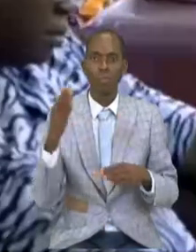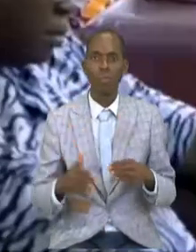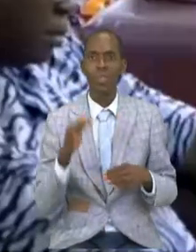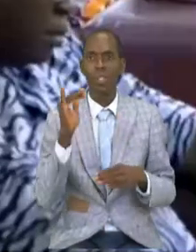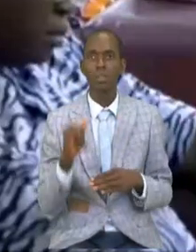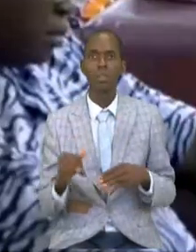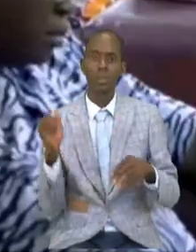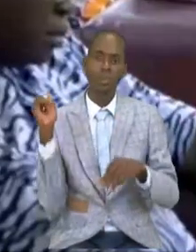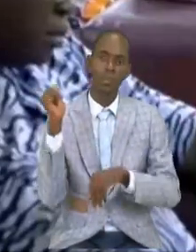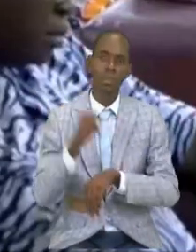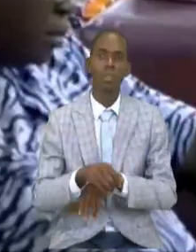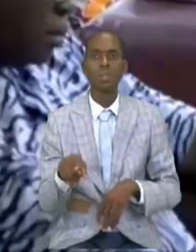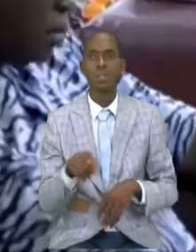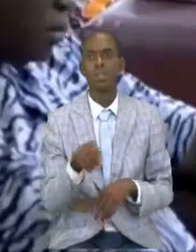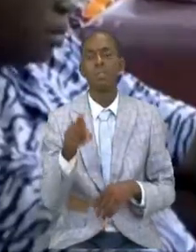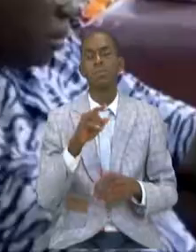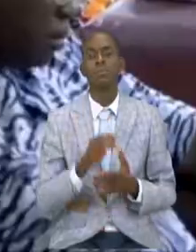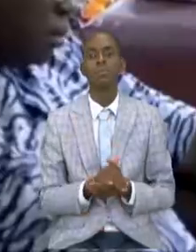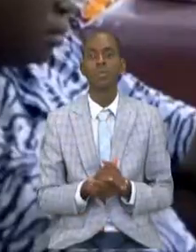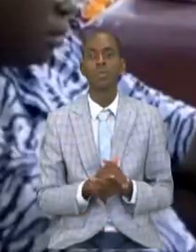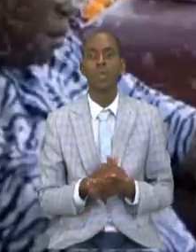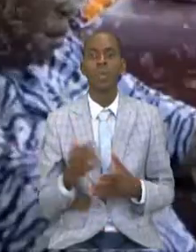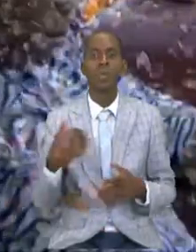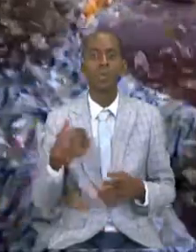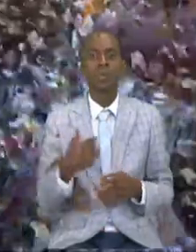détruiras. Mais tu les détruiras.